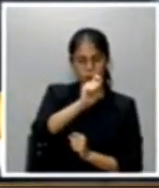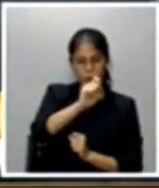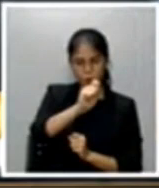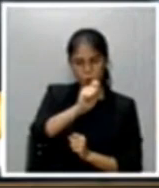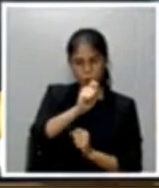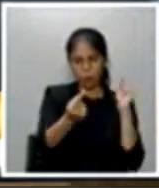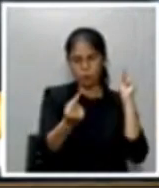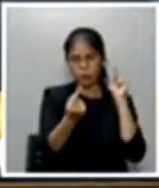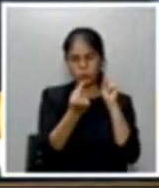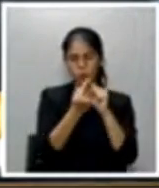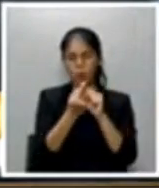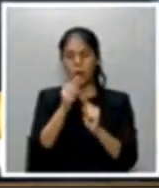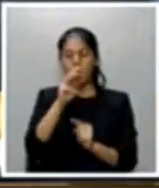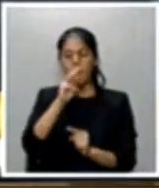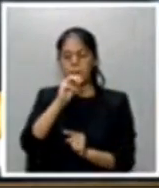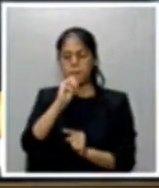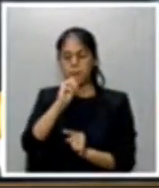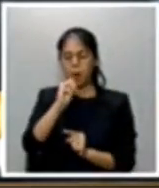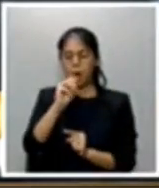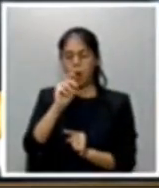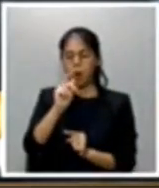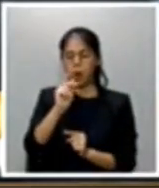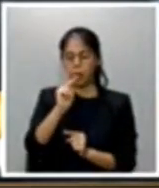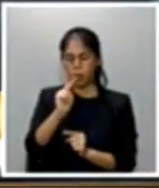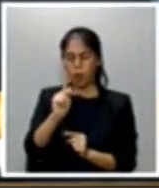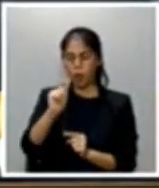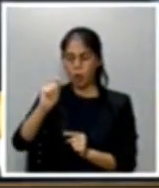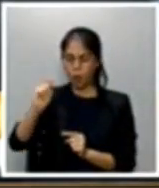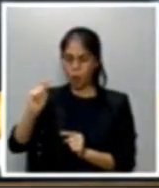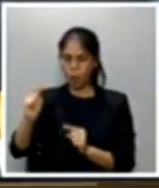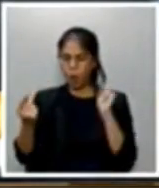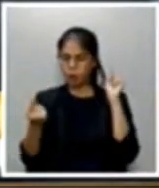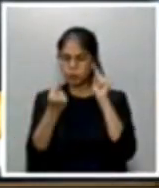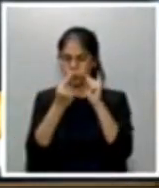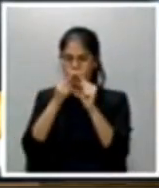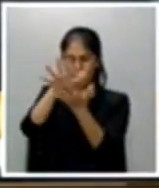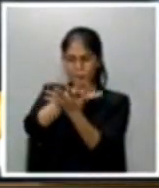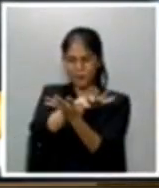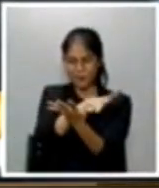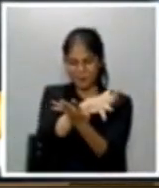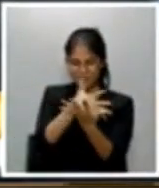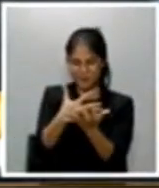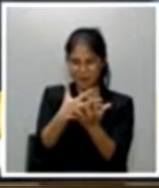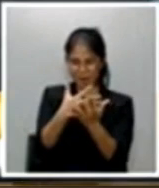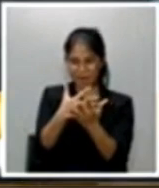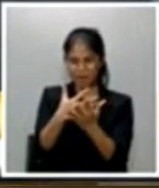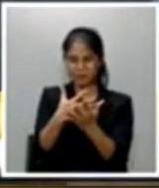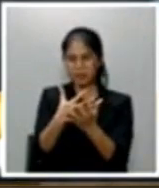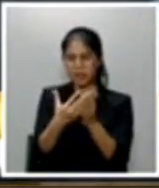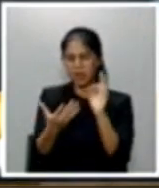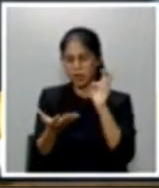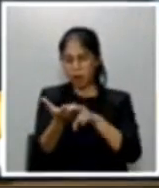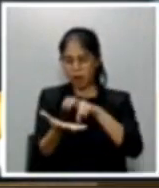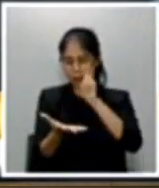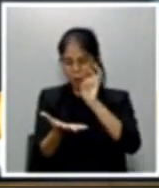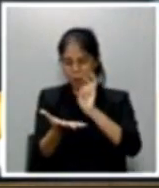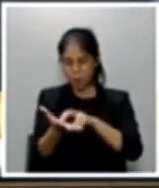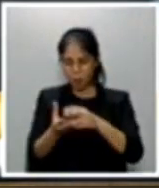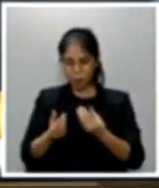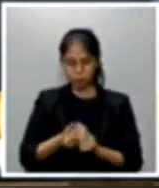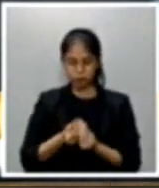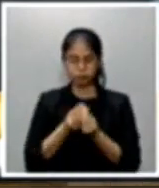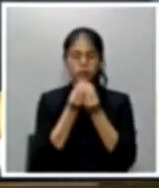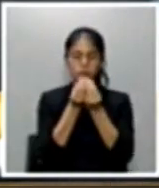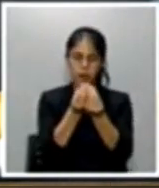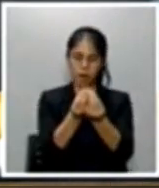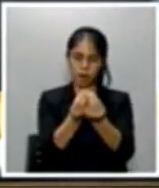ของมคอนะครับมคอก็คือกรอบมาตรฐานคุณวุฒิระดับอุดมศึกษาแห่งชาติที่กระทรวง